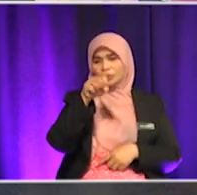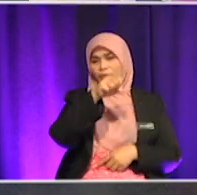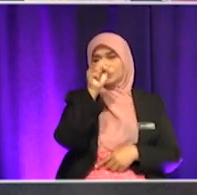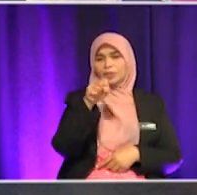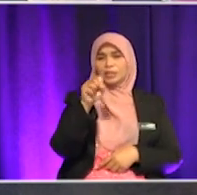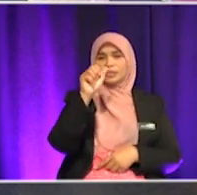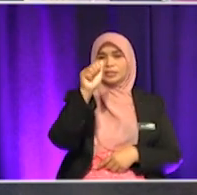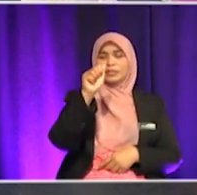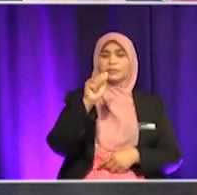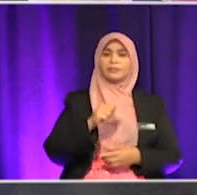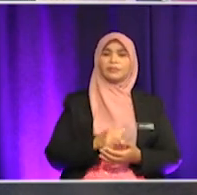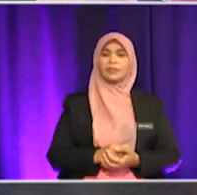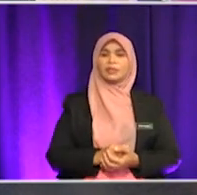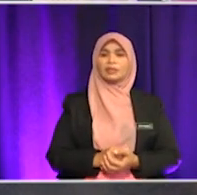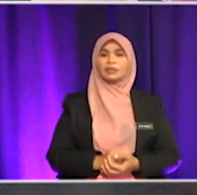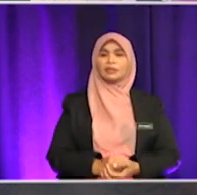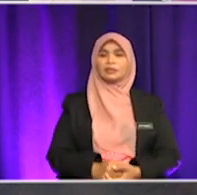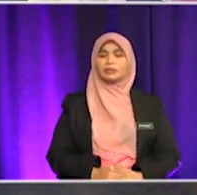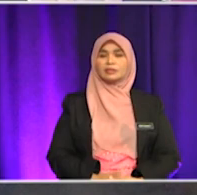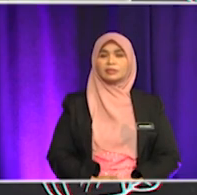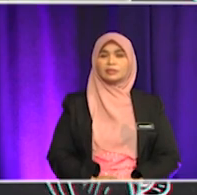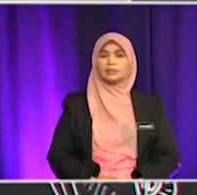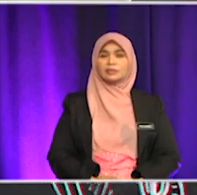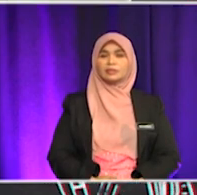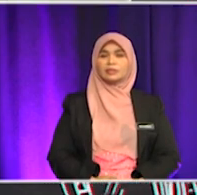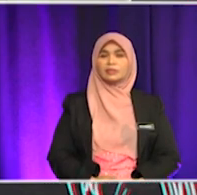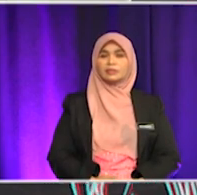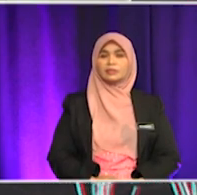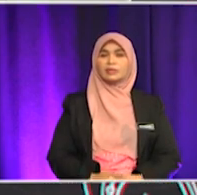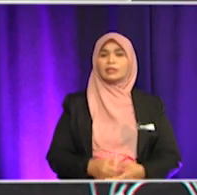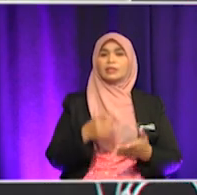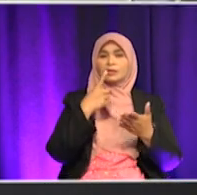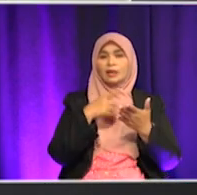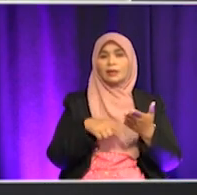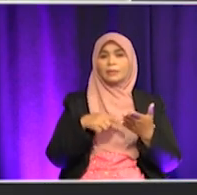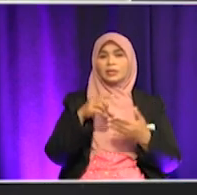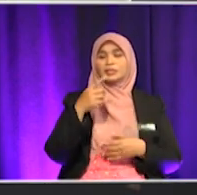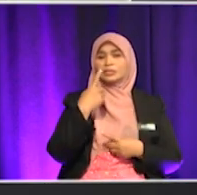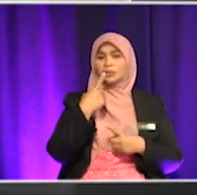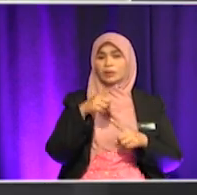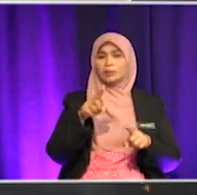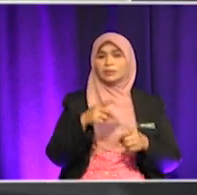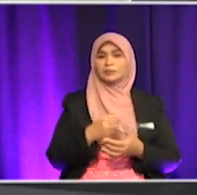Silakan. Okey, Nasrullah nak cuba. Okey, soalan A, apa jawapan Nasrullah?